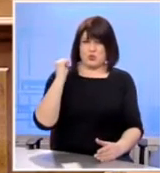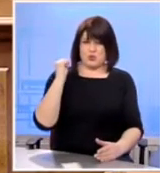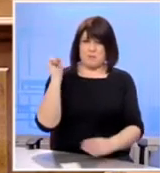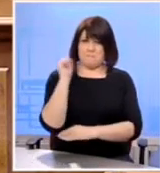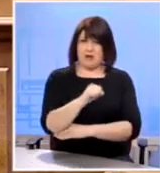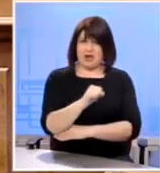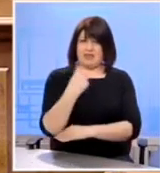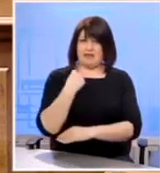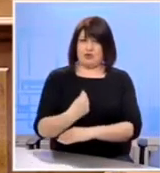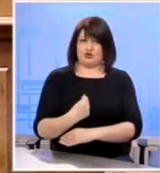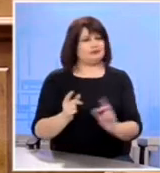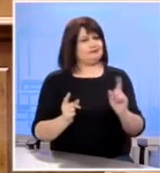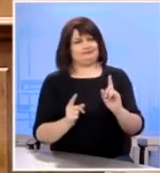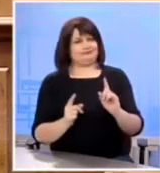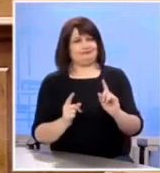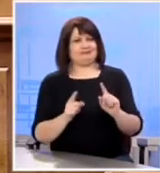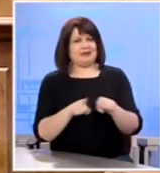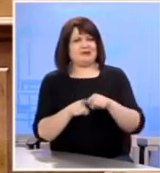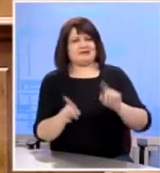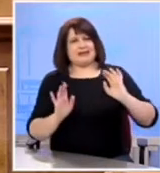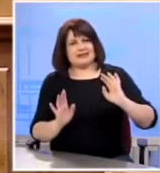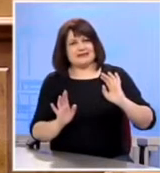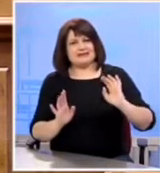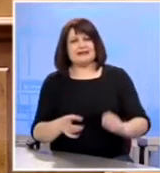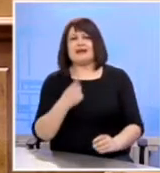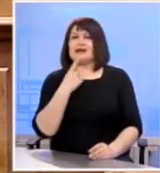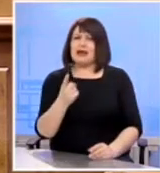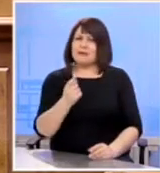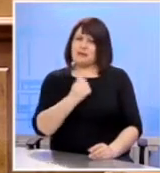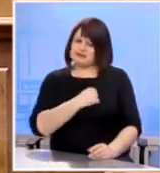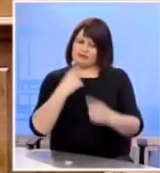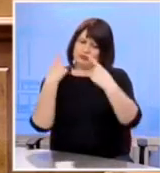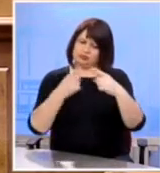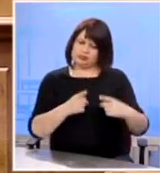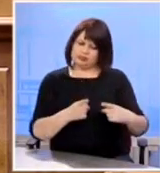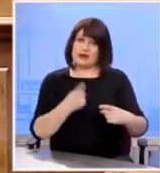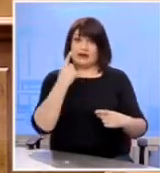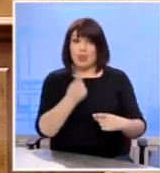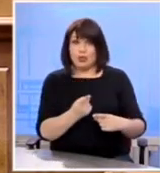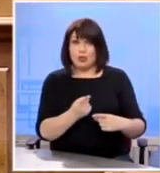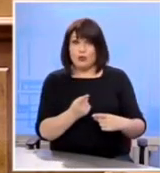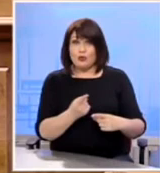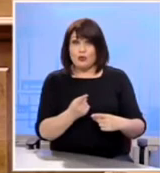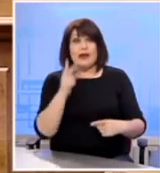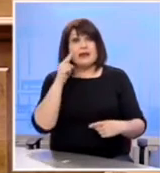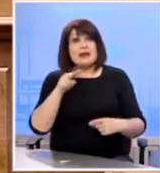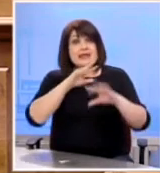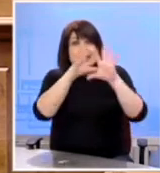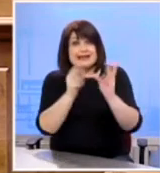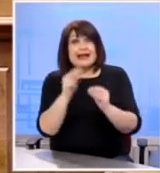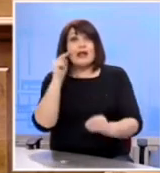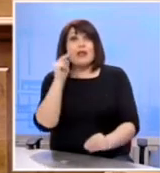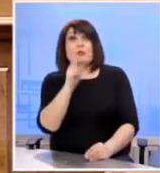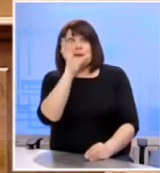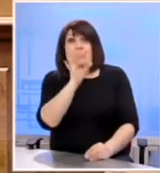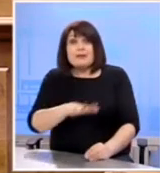όταν συζητάμε για τις μεγάλες υποδομές, πέραν από τις ιδεολογικές μας διαφορές, πρέπει να κοιτάμε έξω από το παράθυρο και να δούμε τι διδάσκει η